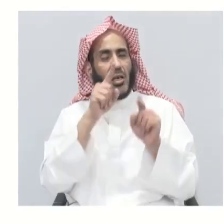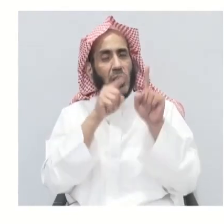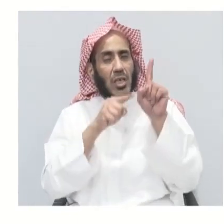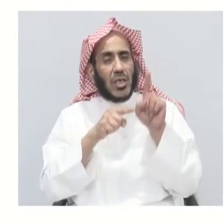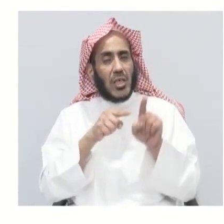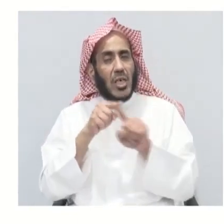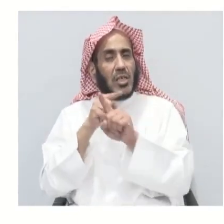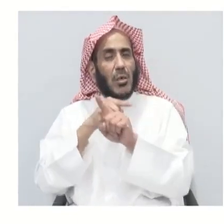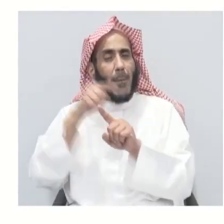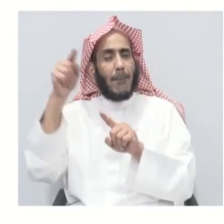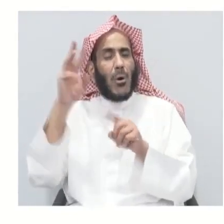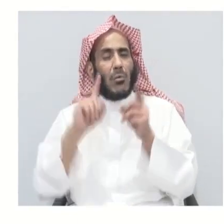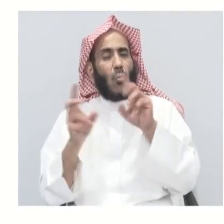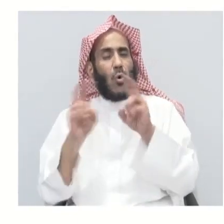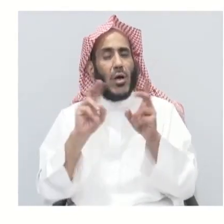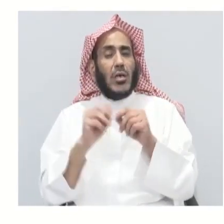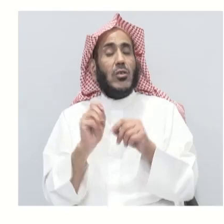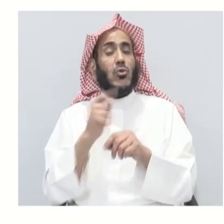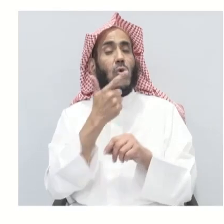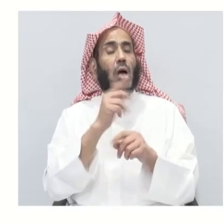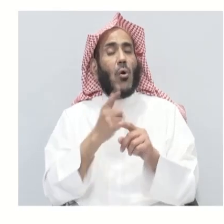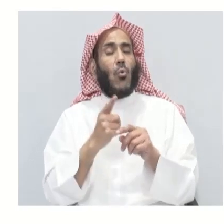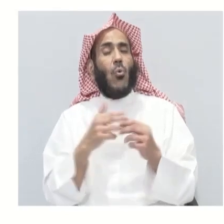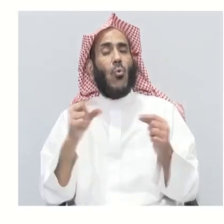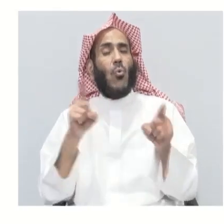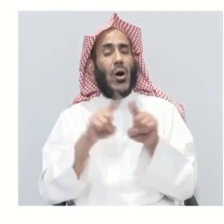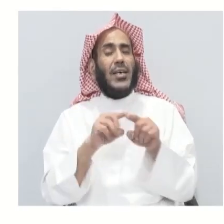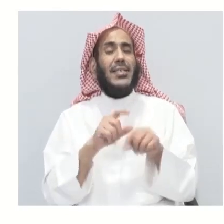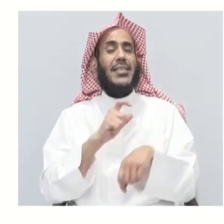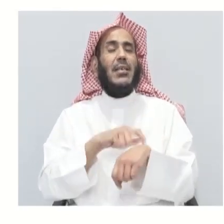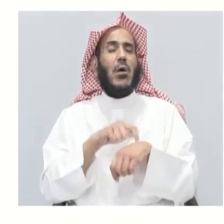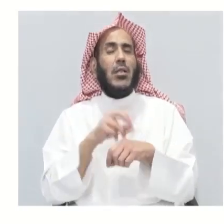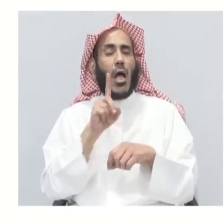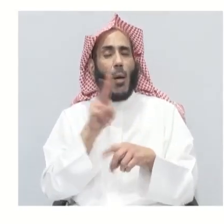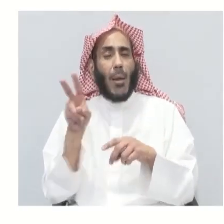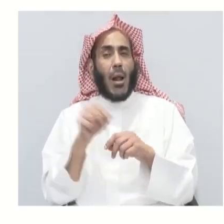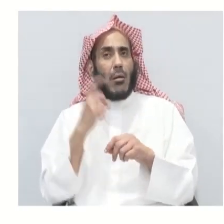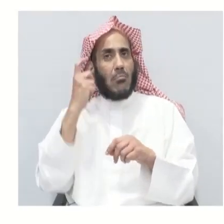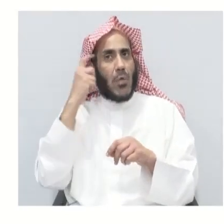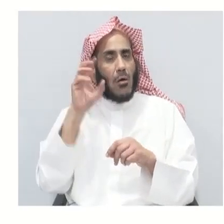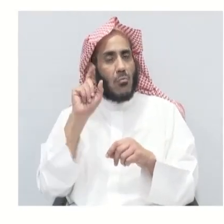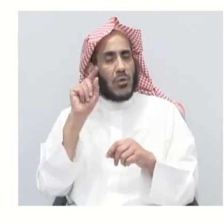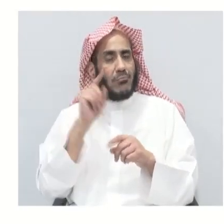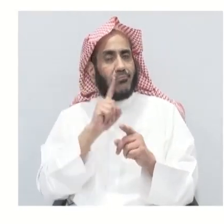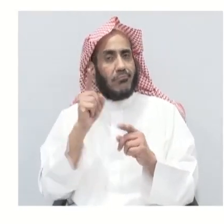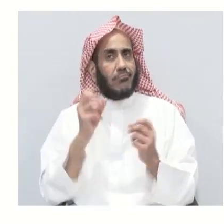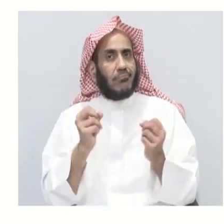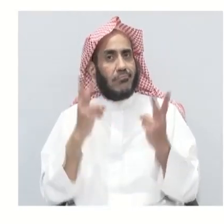موائمه بين من ومن بين السرعه والزمن عندما اتامل مباشره اذا انت ذكي وممتاز